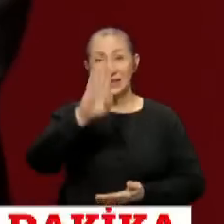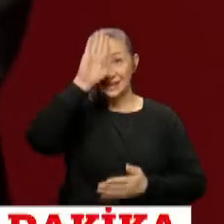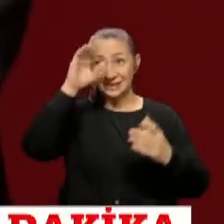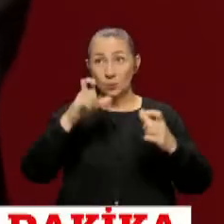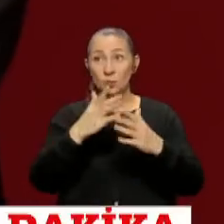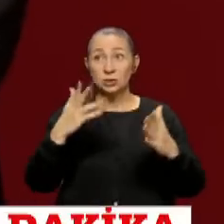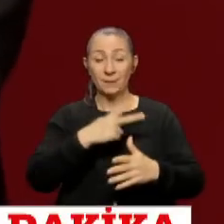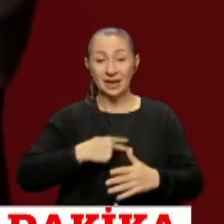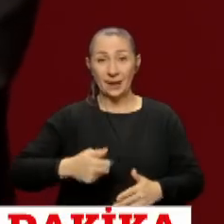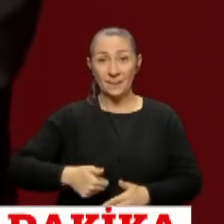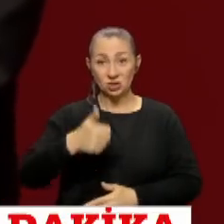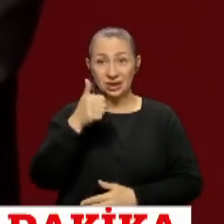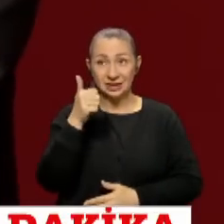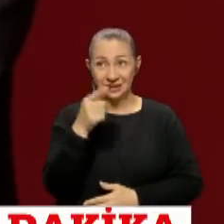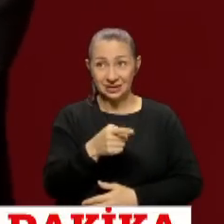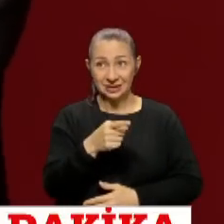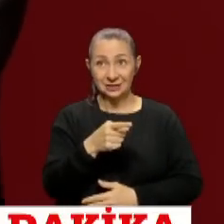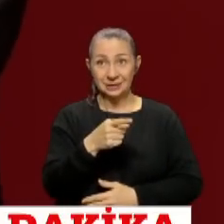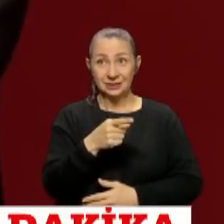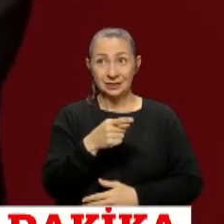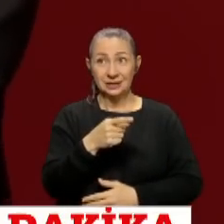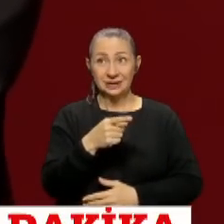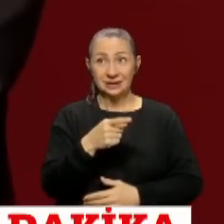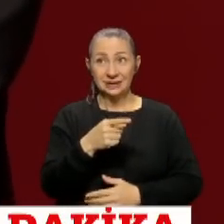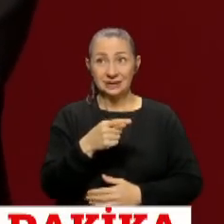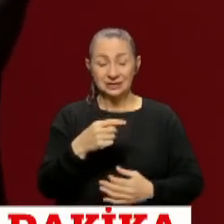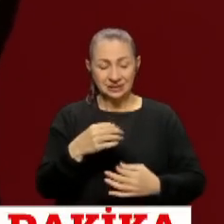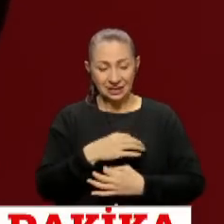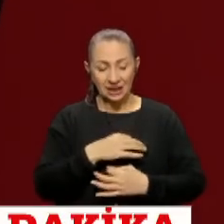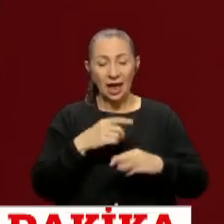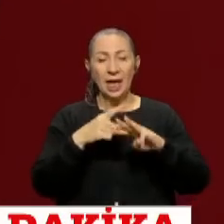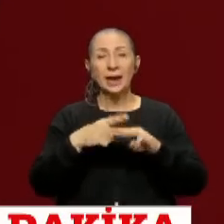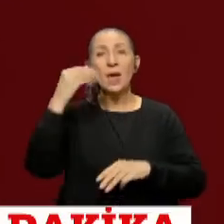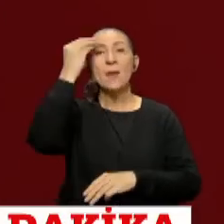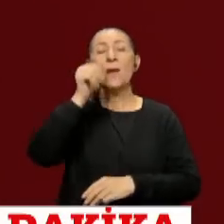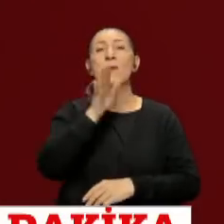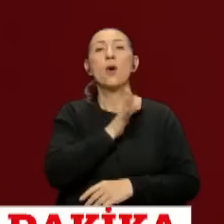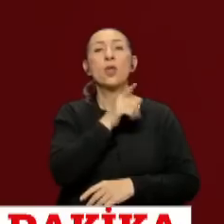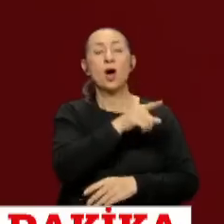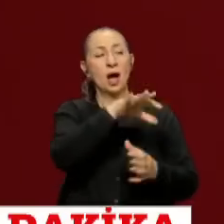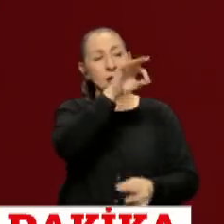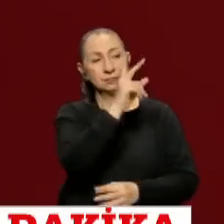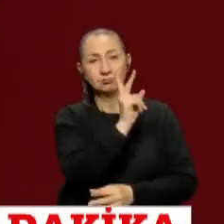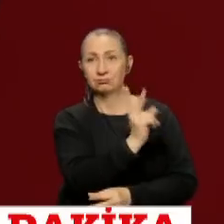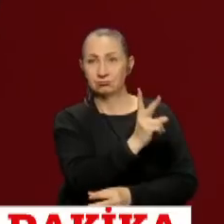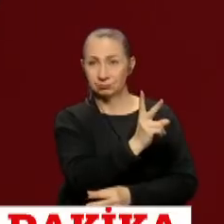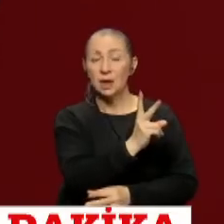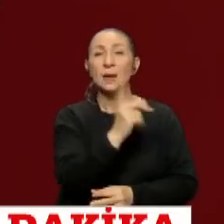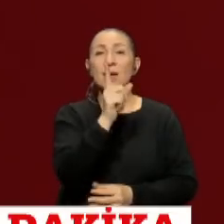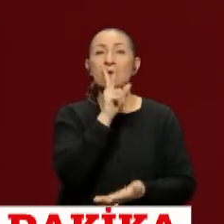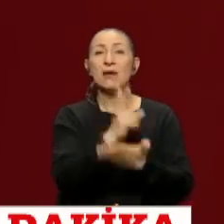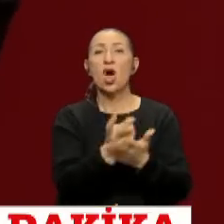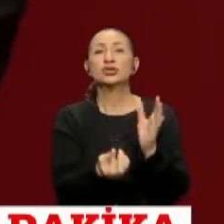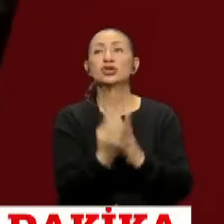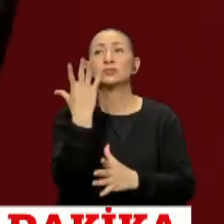İstanbul Büyükşehir Belediye Başkanımız Sayın Ekrem İmamoğlu hakkında bir